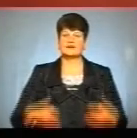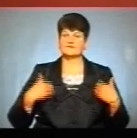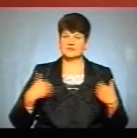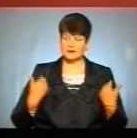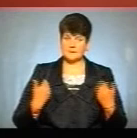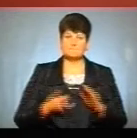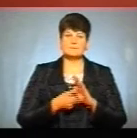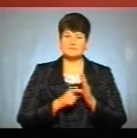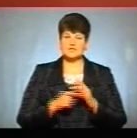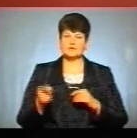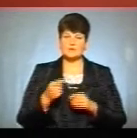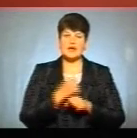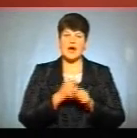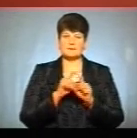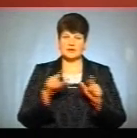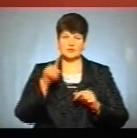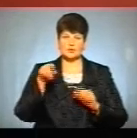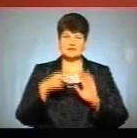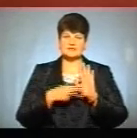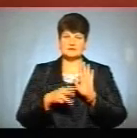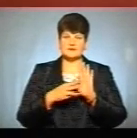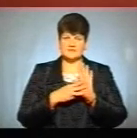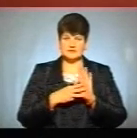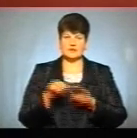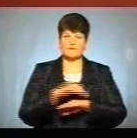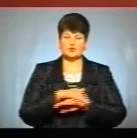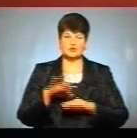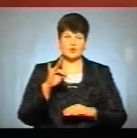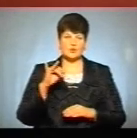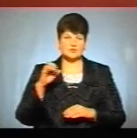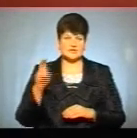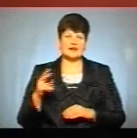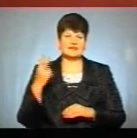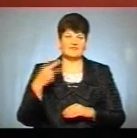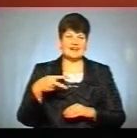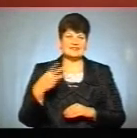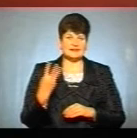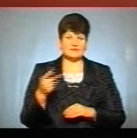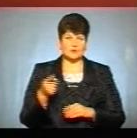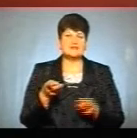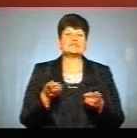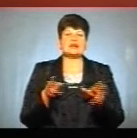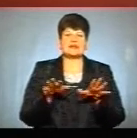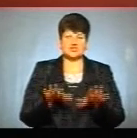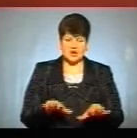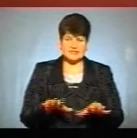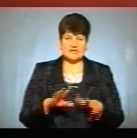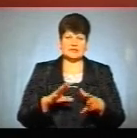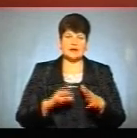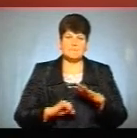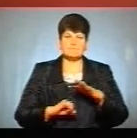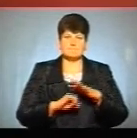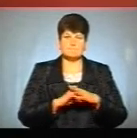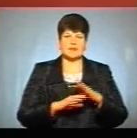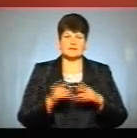Вітаю. Приміщення тернопільської аптеки номер 78, що на вулиці Руська, 23 у Тернополі, залишається на балансі